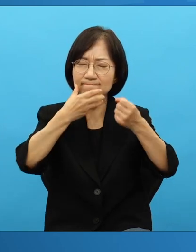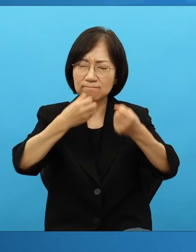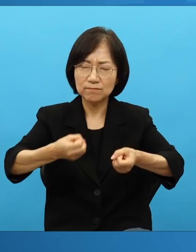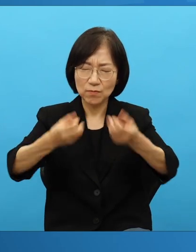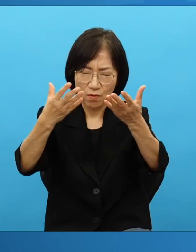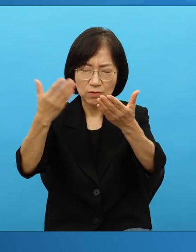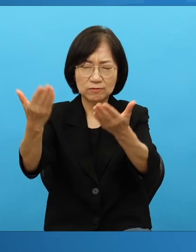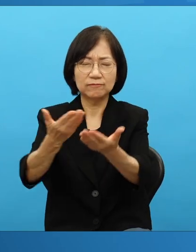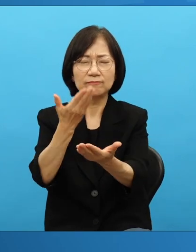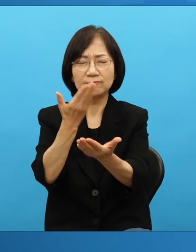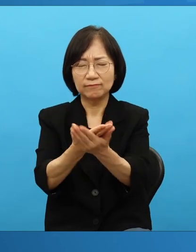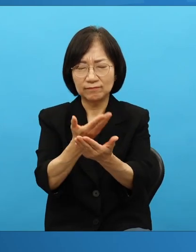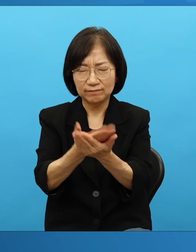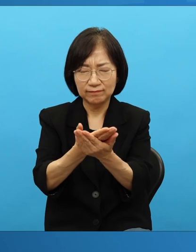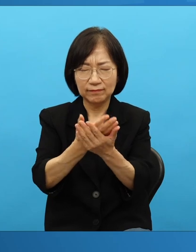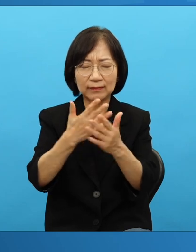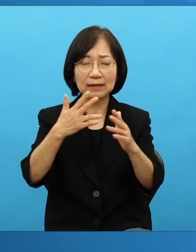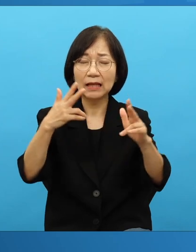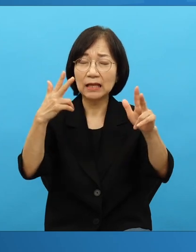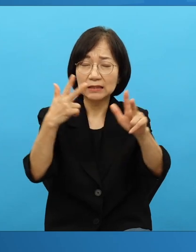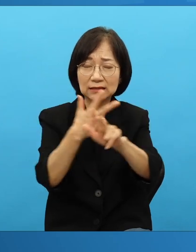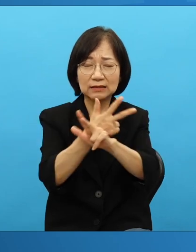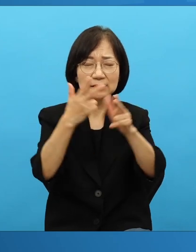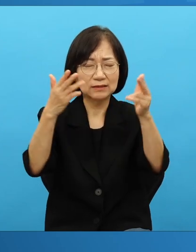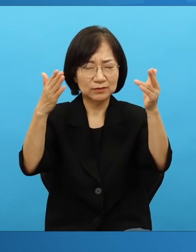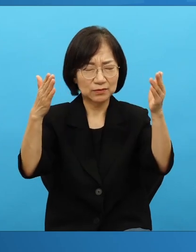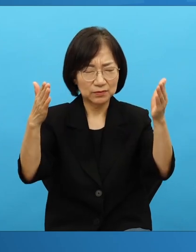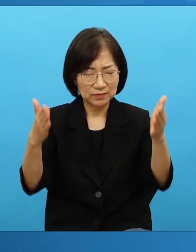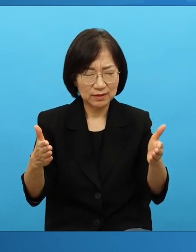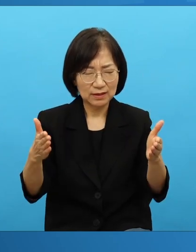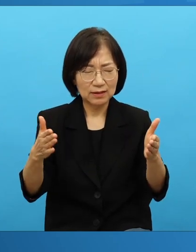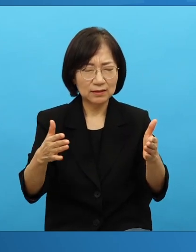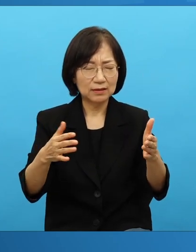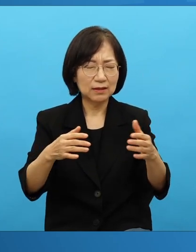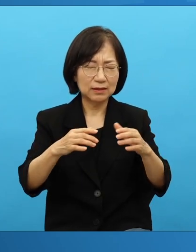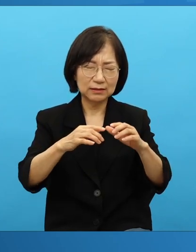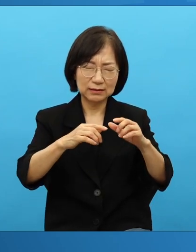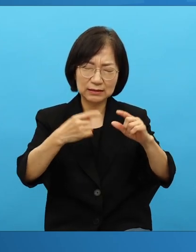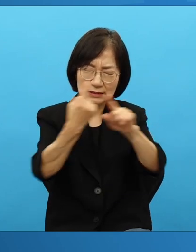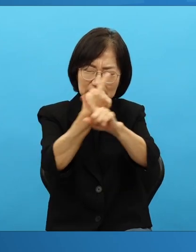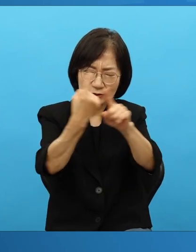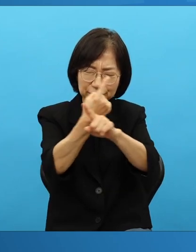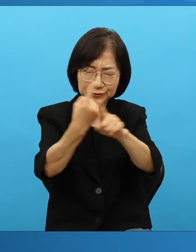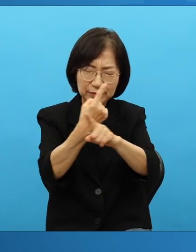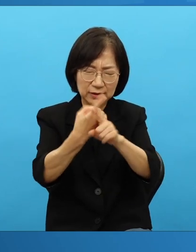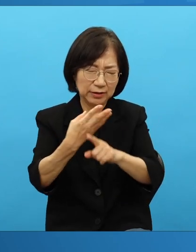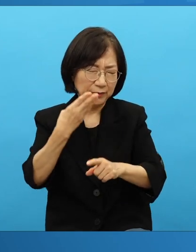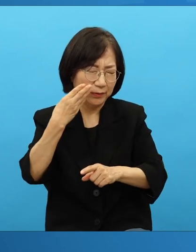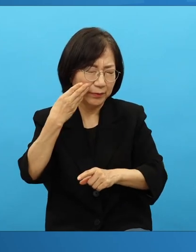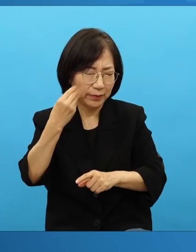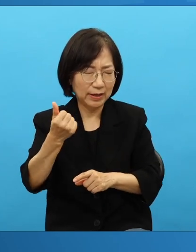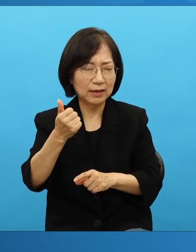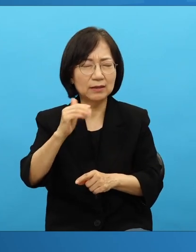주옵소서. 이번 주간에는 많은 치유가 일어나기를 기도합니다.